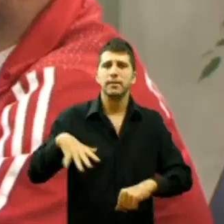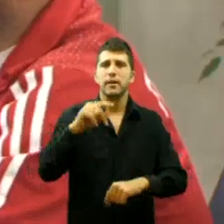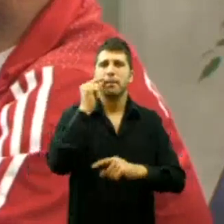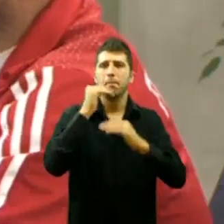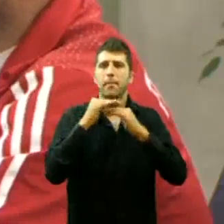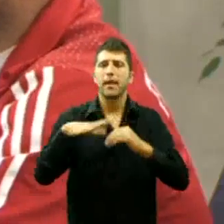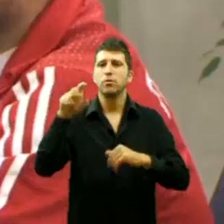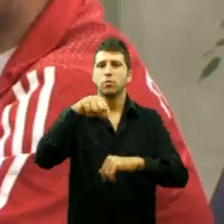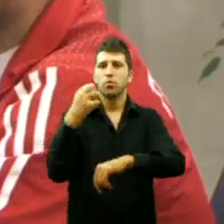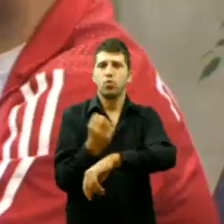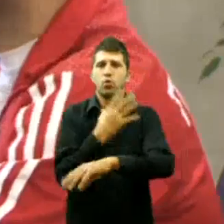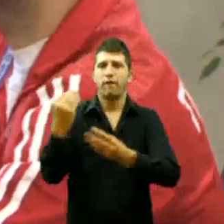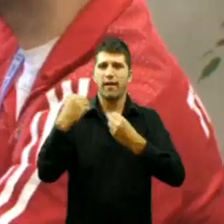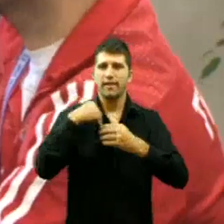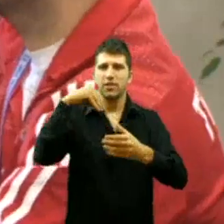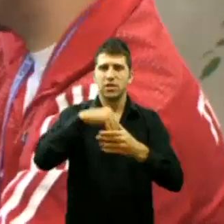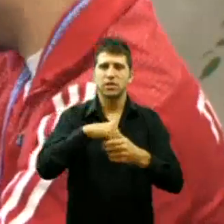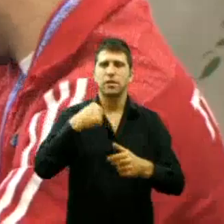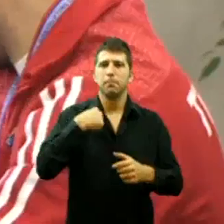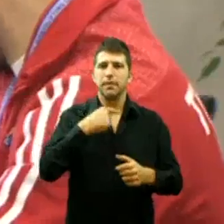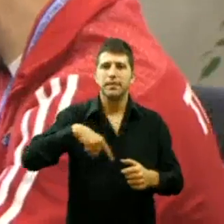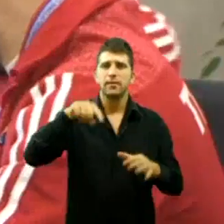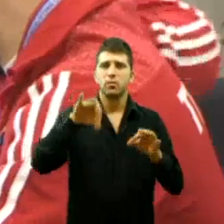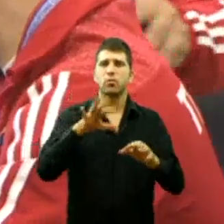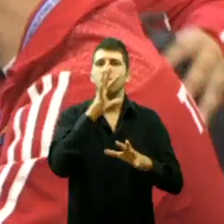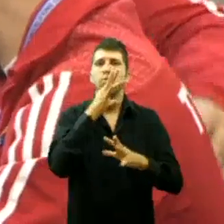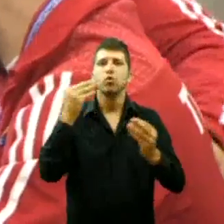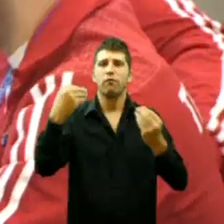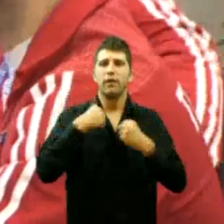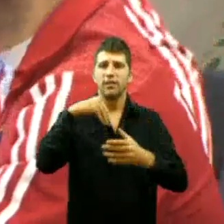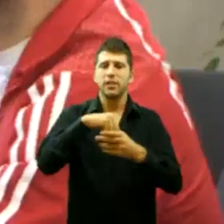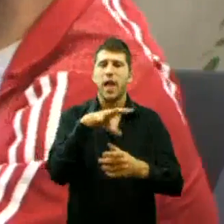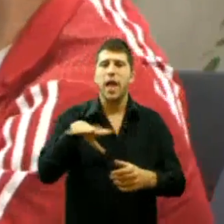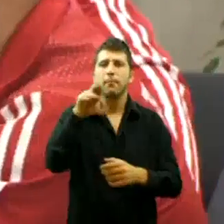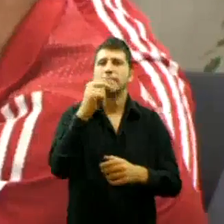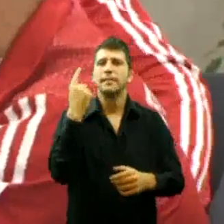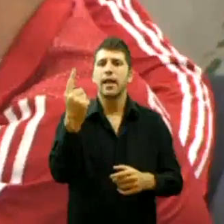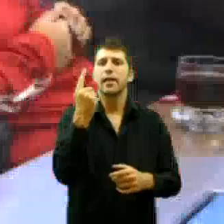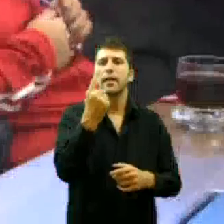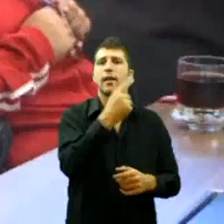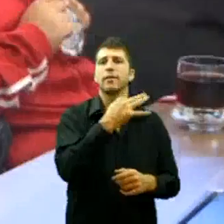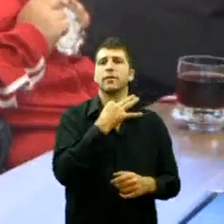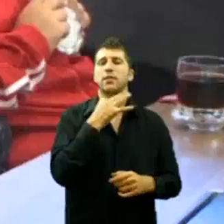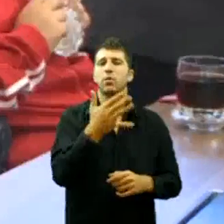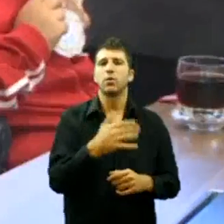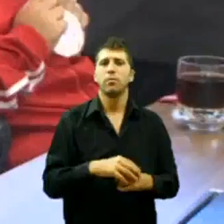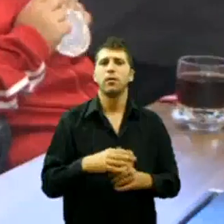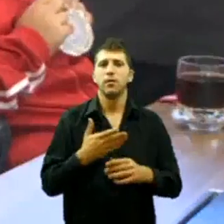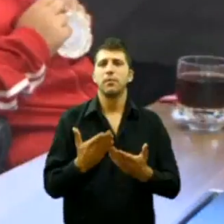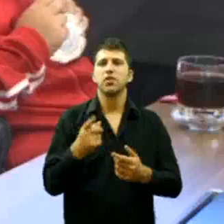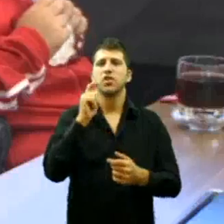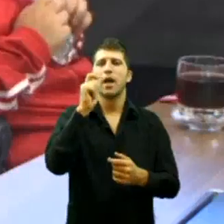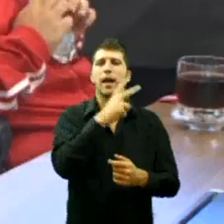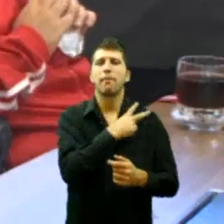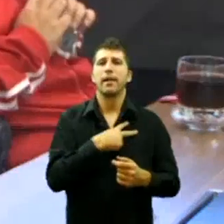milletimize bu gururu yaşattığınız için, bizlere bu mutluluğu yaşattığınız için hepinize tek tek teşekkür ediyorum. Tabii